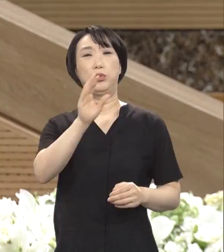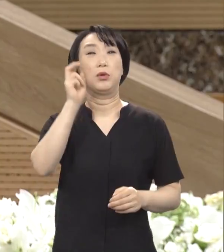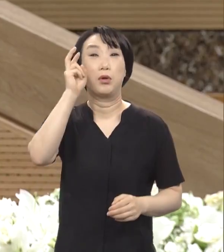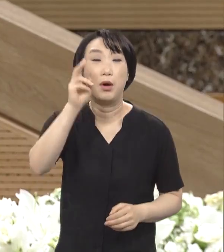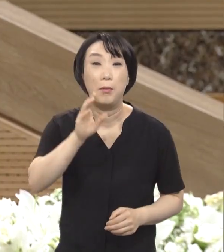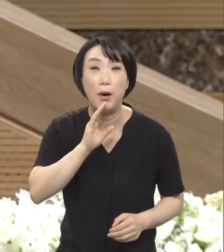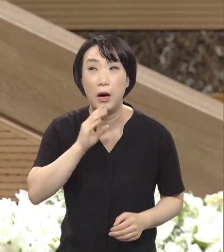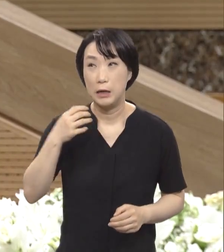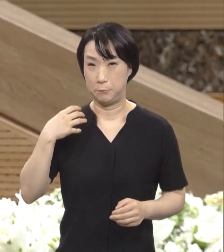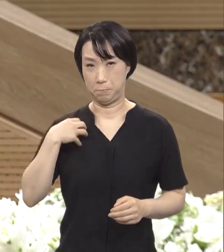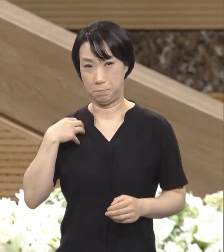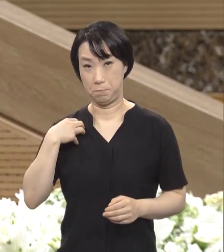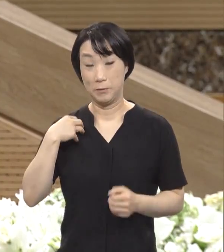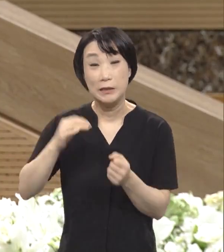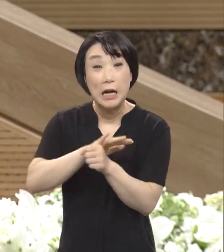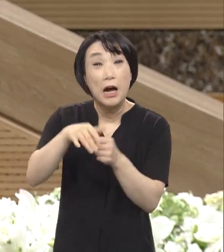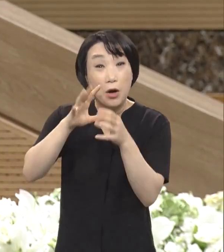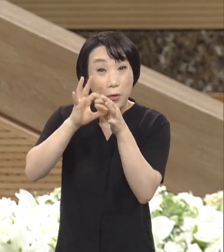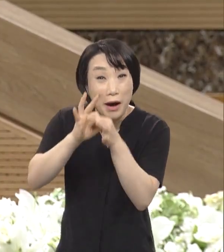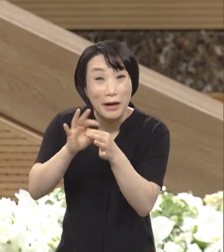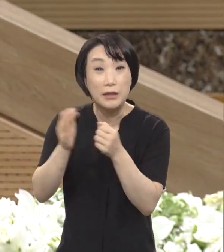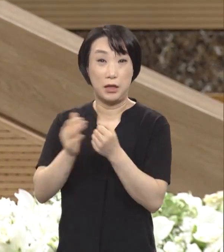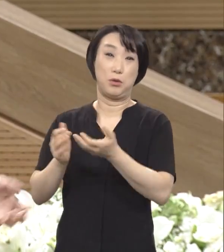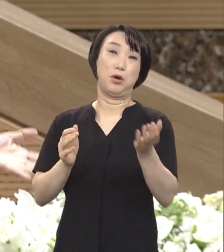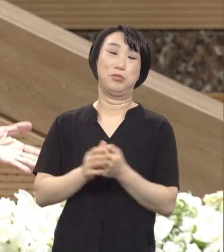책임을 짓는 사랑의 관계이기 때문에